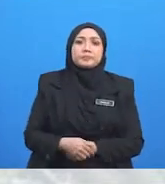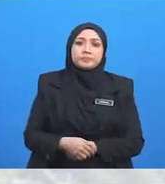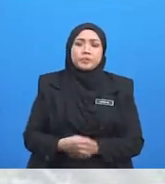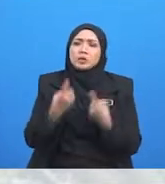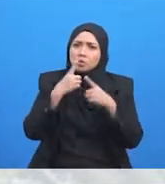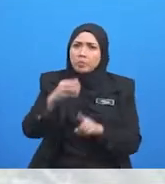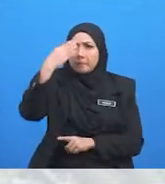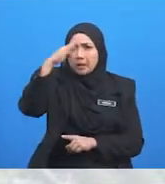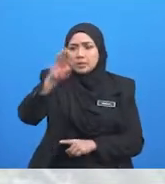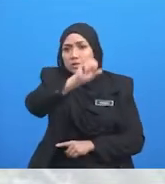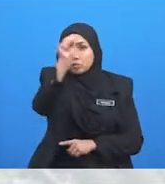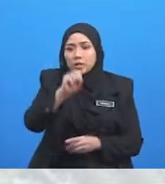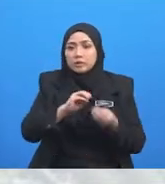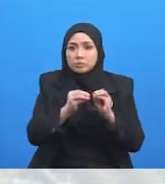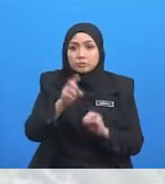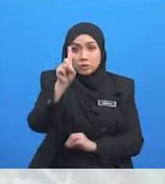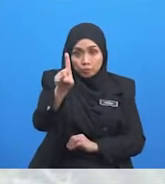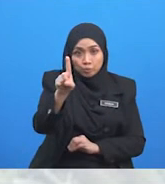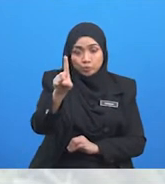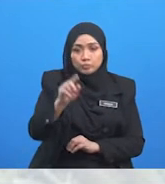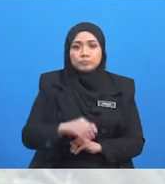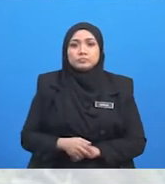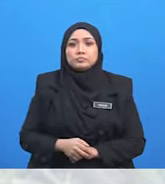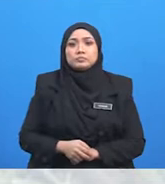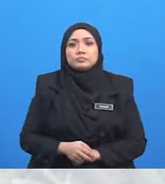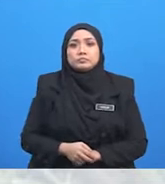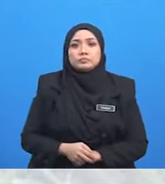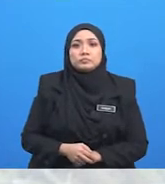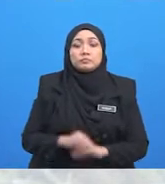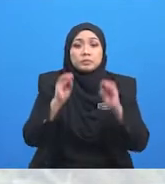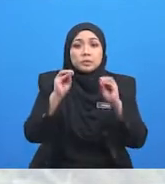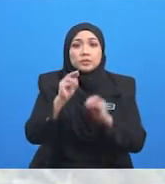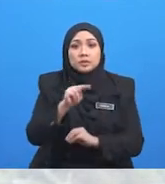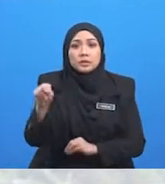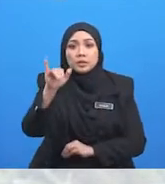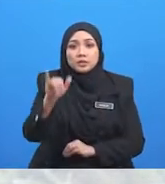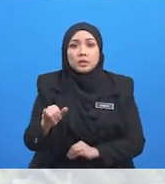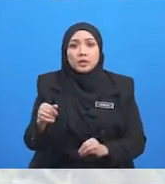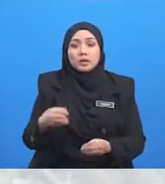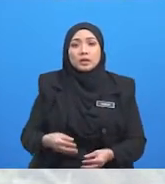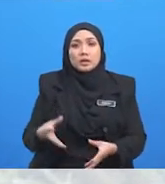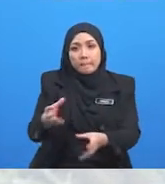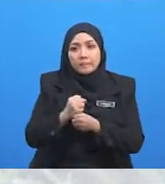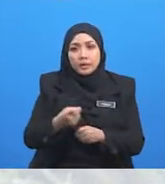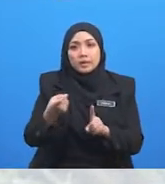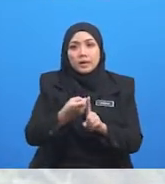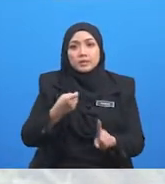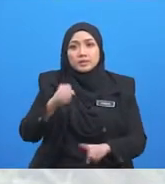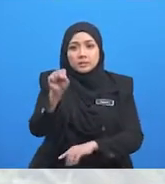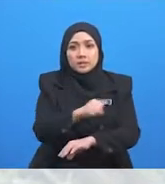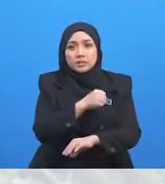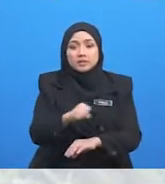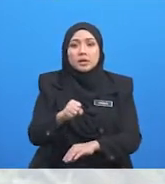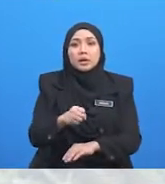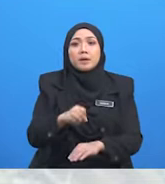Jawapan bagi soalan pertama ialah pengajaran yang diperoleh daripada sajak pesan